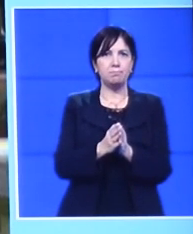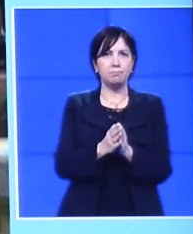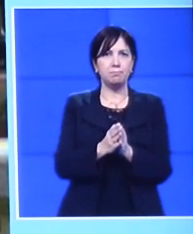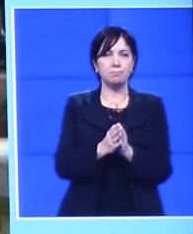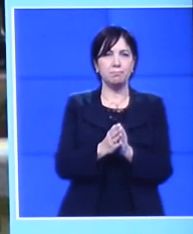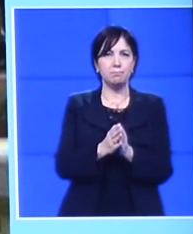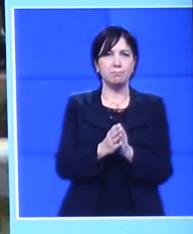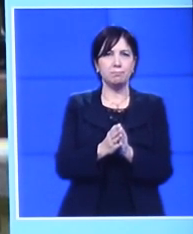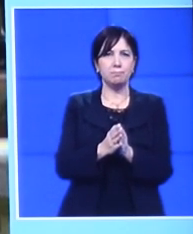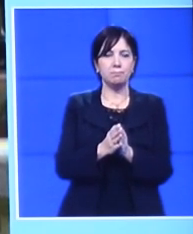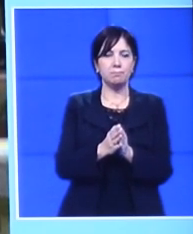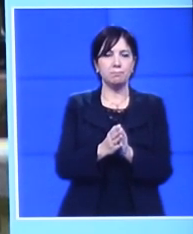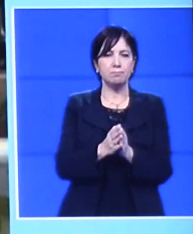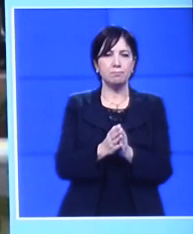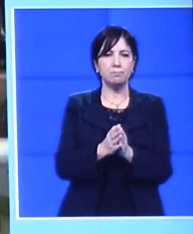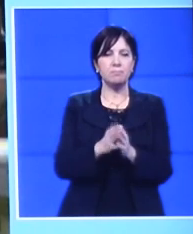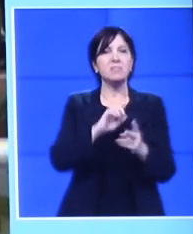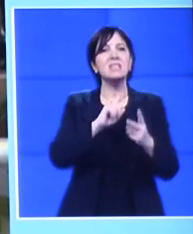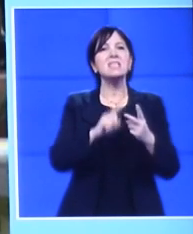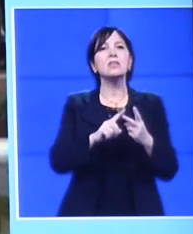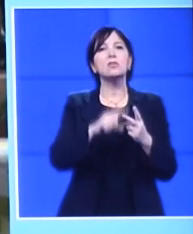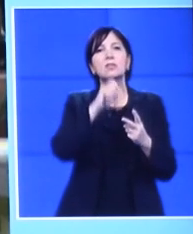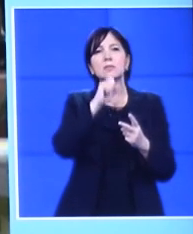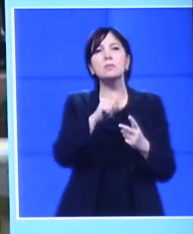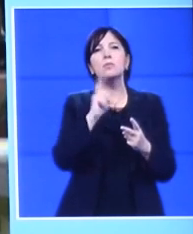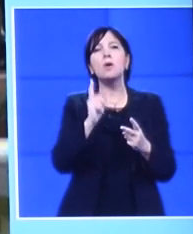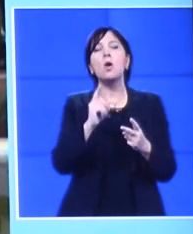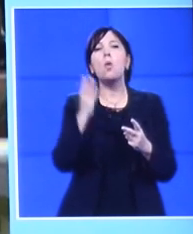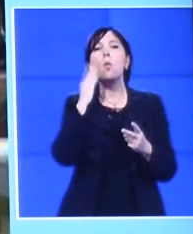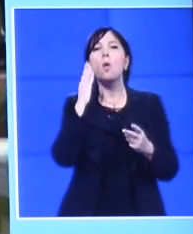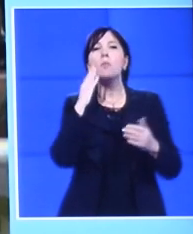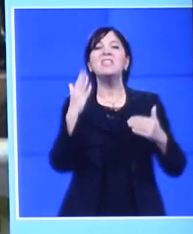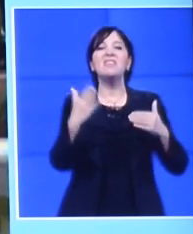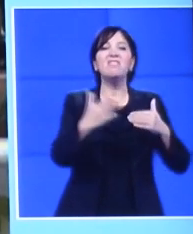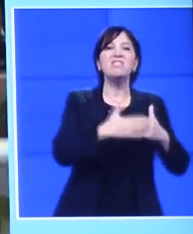Secondo traccia, uomo di vicinanza.